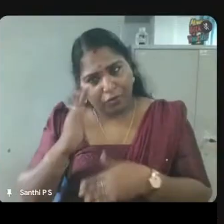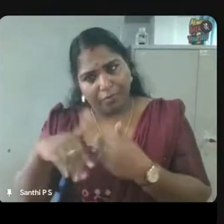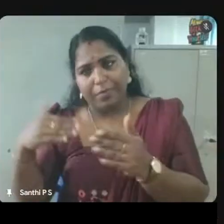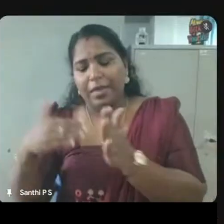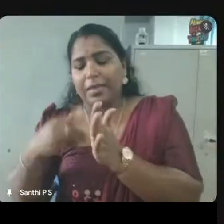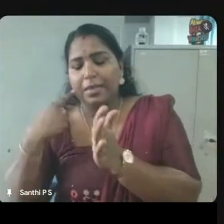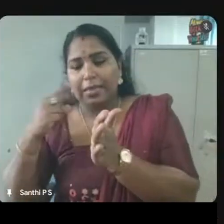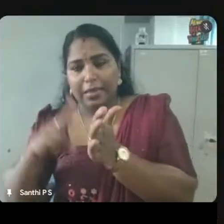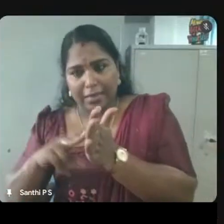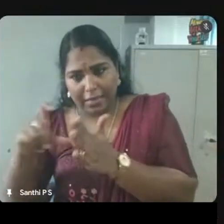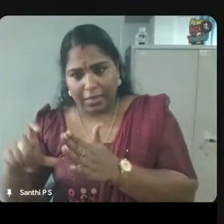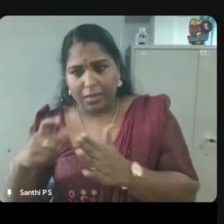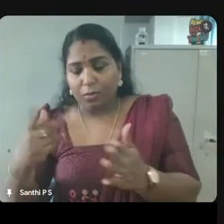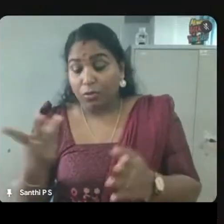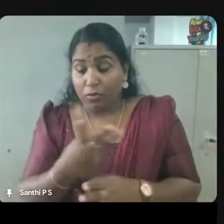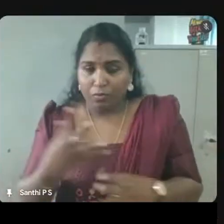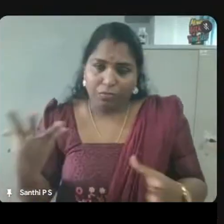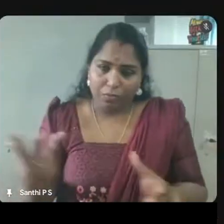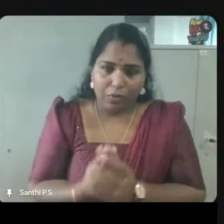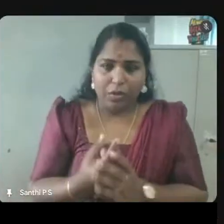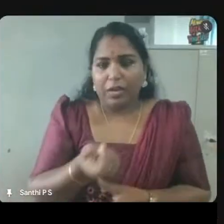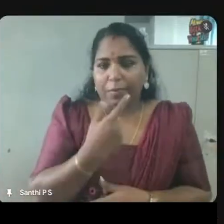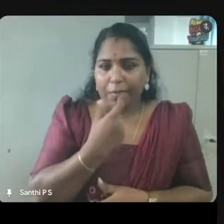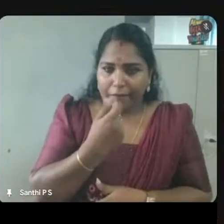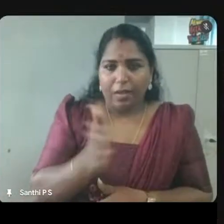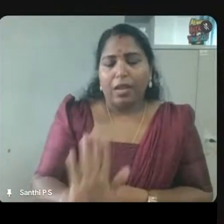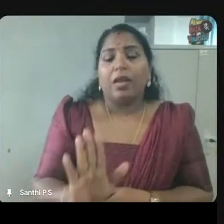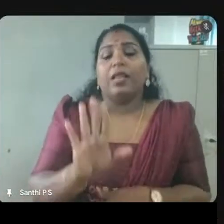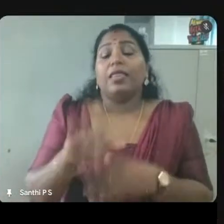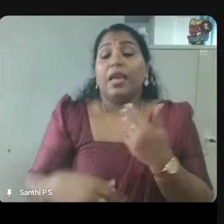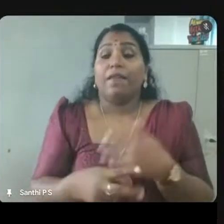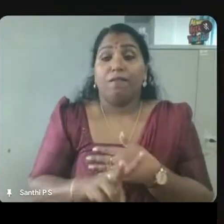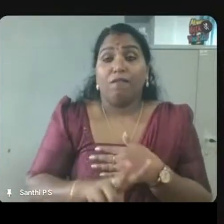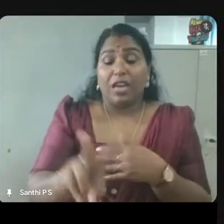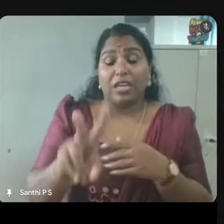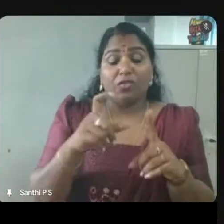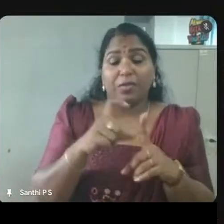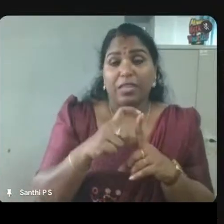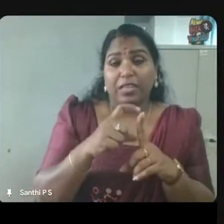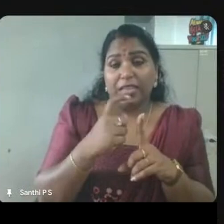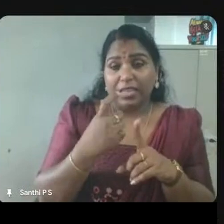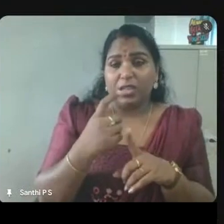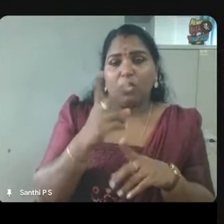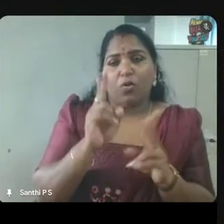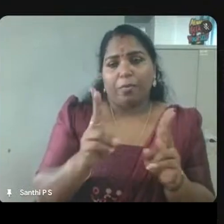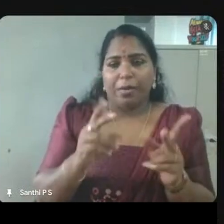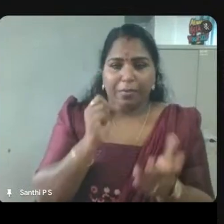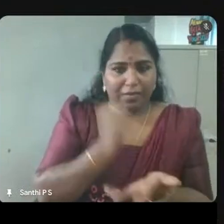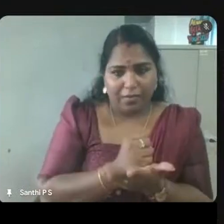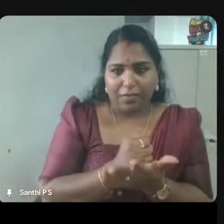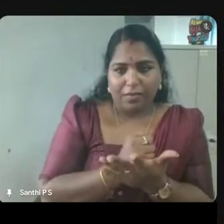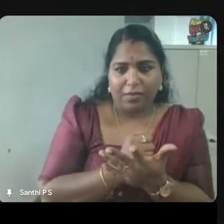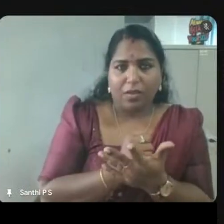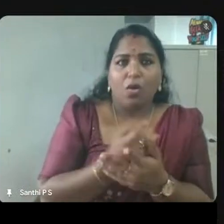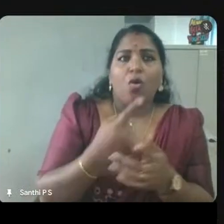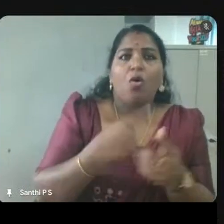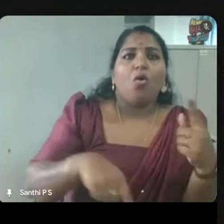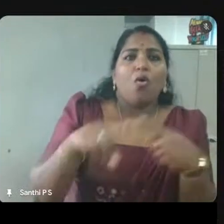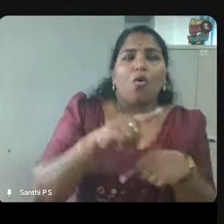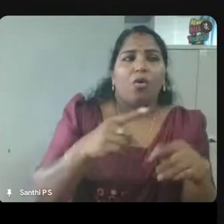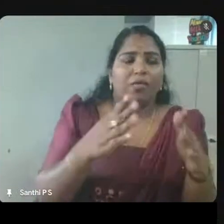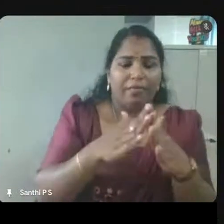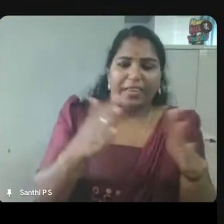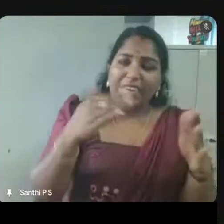അബ്സോർപ്ഷൻ നടക്കണമെങ്കിൽ വൈറ്റമിൻ D നോർമൽ ആയിരിക്കണം. ഇന്നത്തെ കാലത്ത് എല്ലാവരും ഇൻഡോർ ആക്ടിവിറ്റി ആണ് കൂടുതൽ, ലാക്ക് ഓഫ് സൺലൈറ്റ്